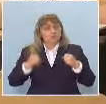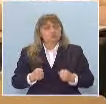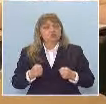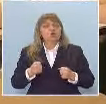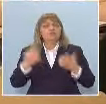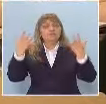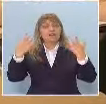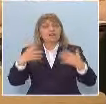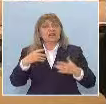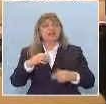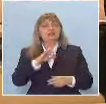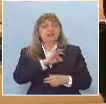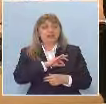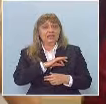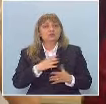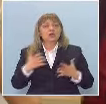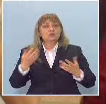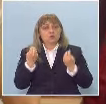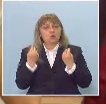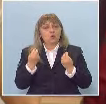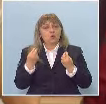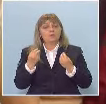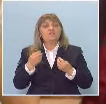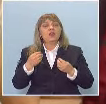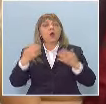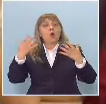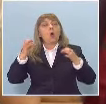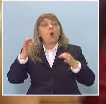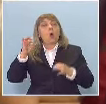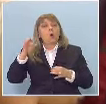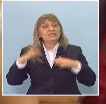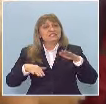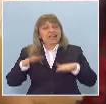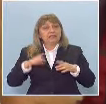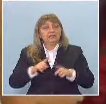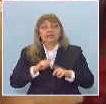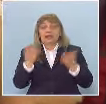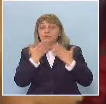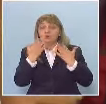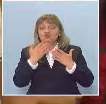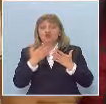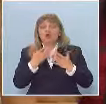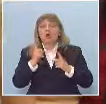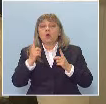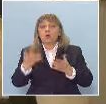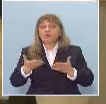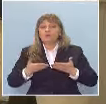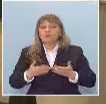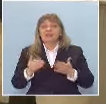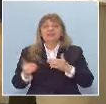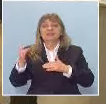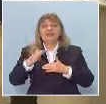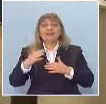с много хубави балове. Нямаме ученик в предгимназията, който да не е с успех над 5,50 от дипломата за